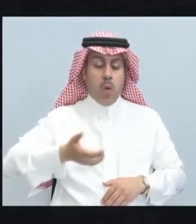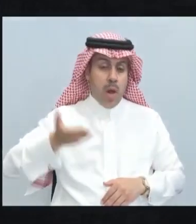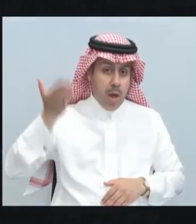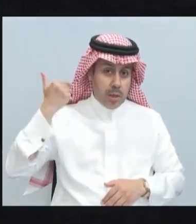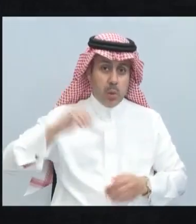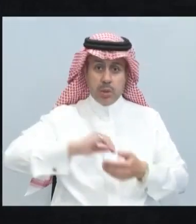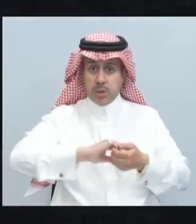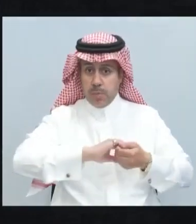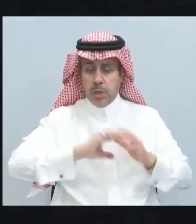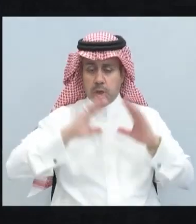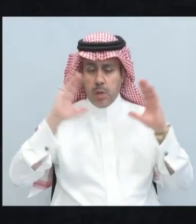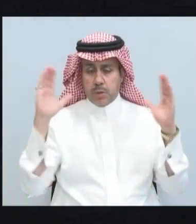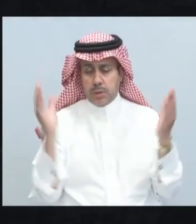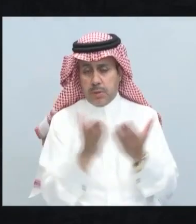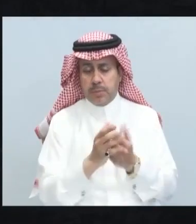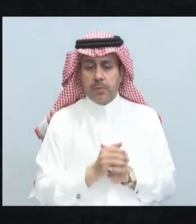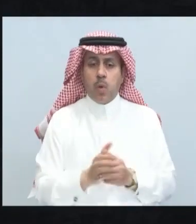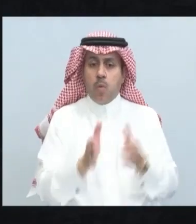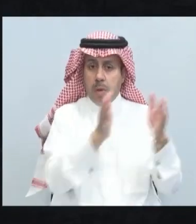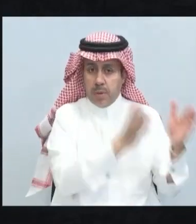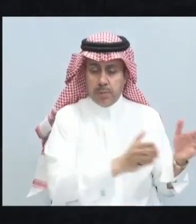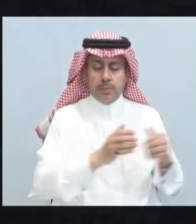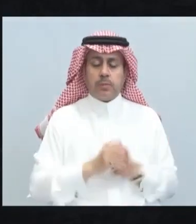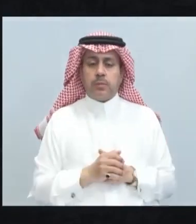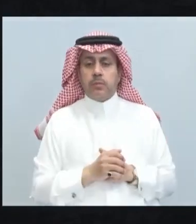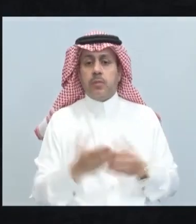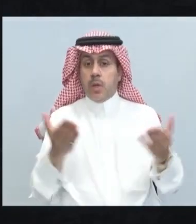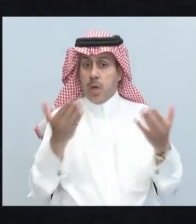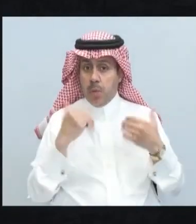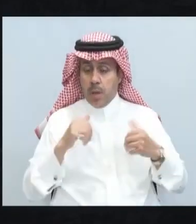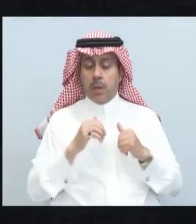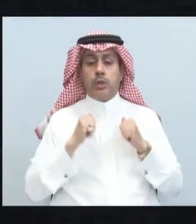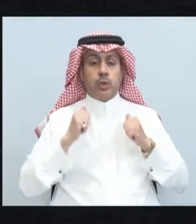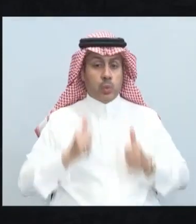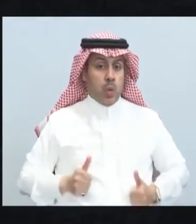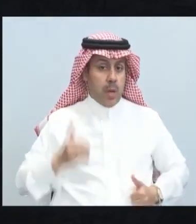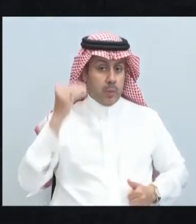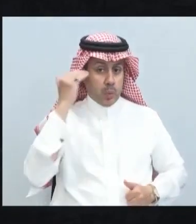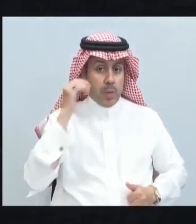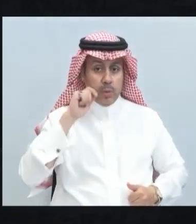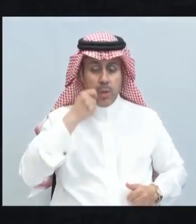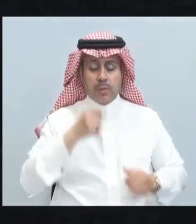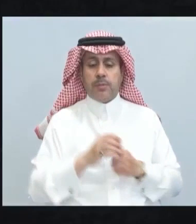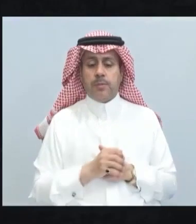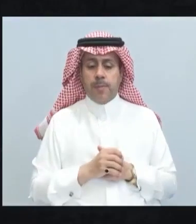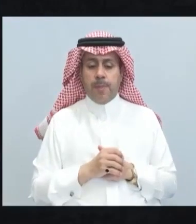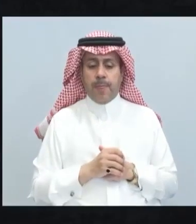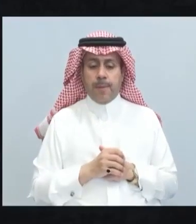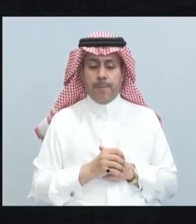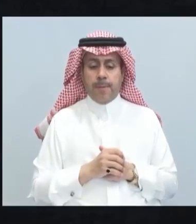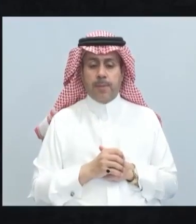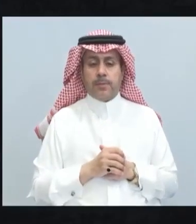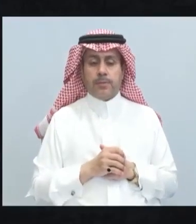وعلى اله وصحبه وسلم اجمعين وبعد حياكم الله وبياكم واهلا وسهلا ومرحبا بكم